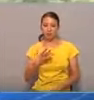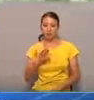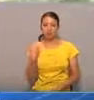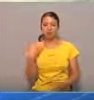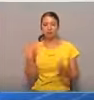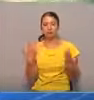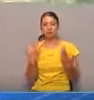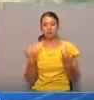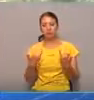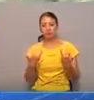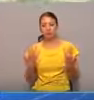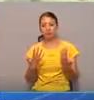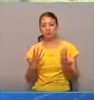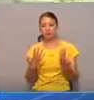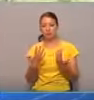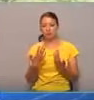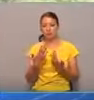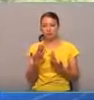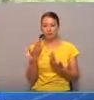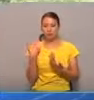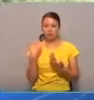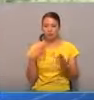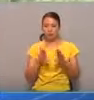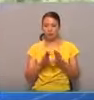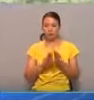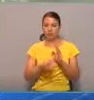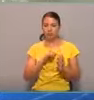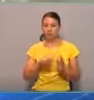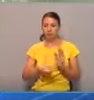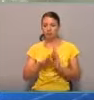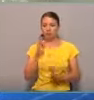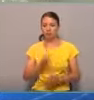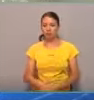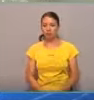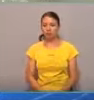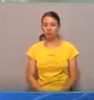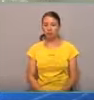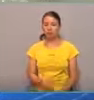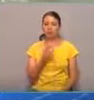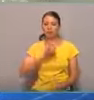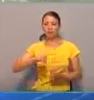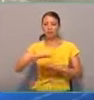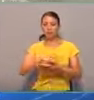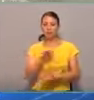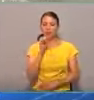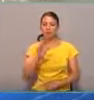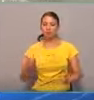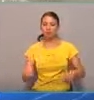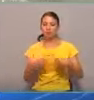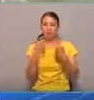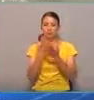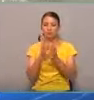Бұрын қандай еді, қазір қандай? Бұрынғыдан қайда, салыстырғанда жақсы болып қалған ғой, әлде қайда? Отырар ауданы күн санап көркейіп келеді.